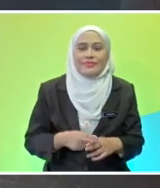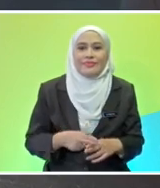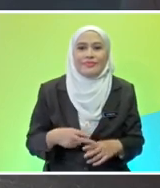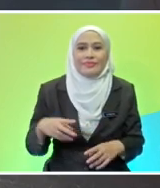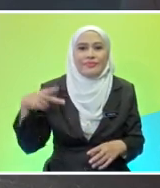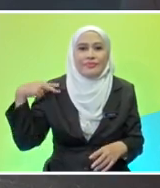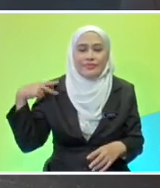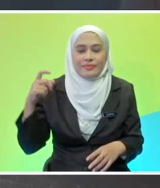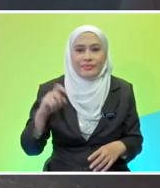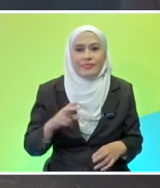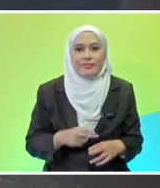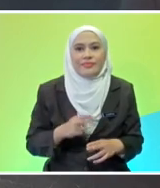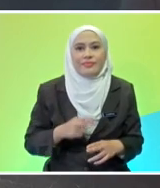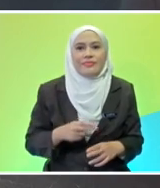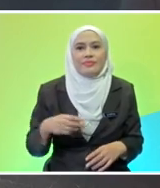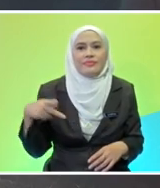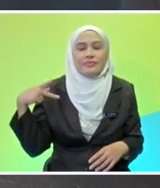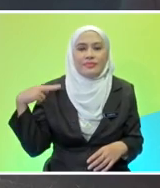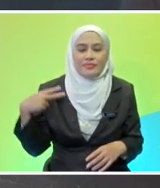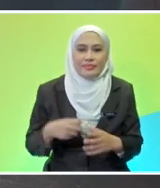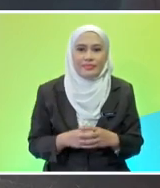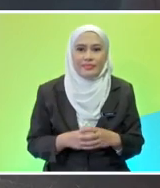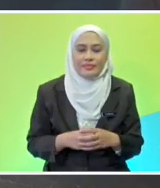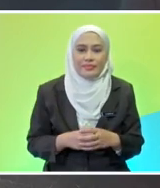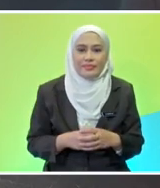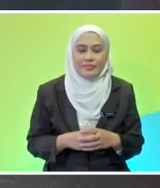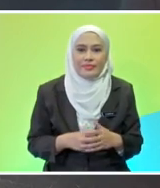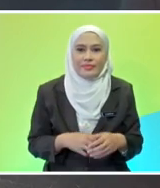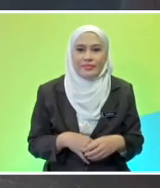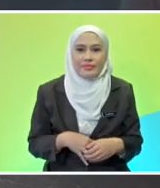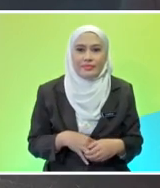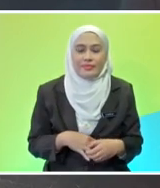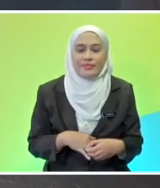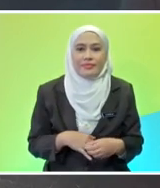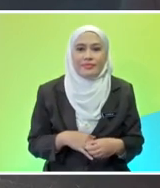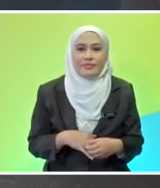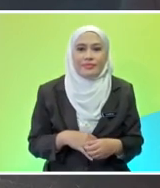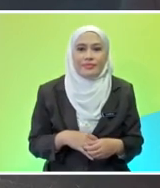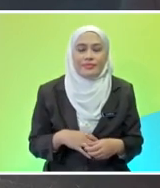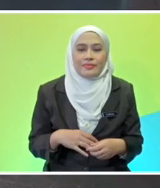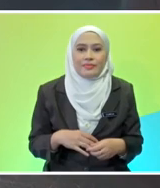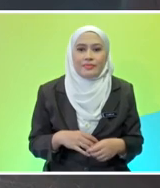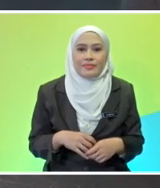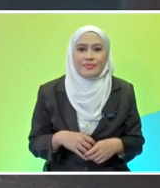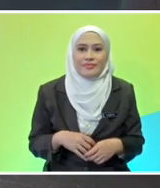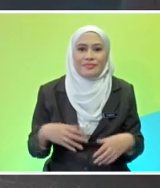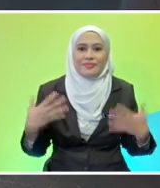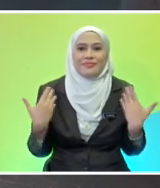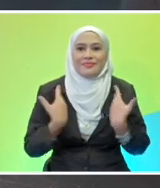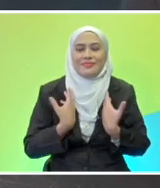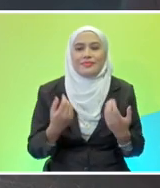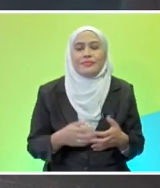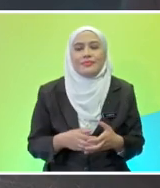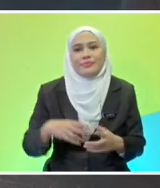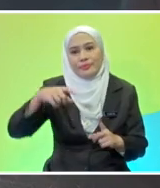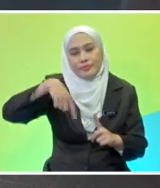kan dah salah daripada kita punya tu cikgu apa? Betul. Format yang kita belajar tu. Sebab tu bila lagu tu